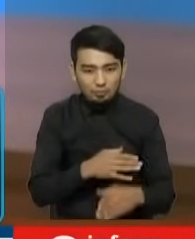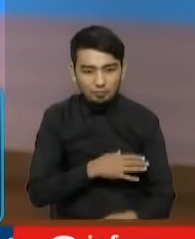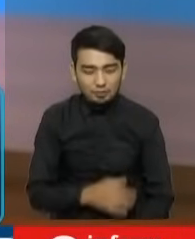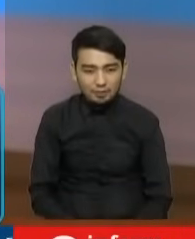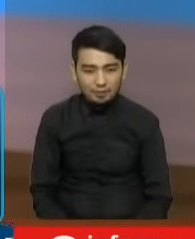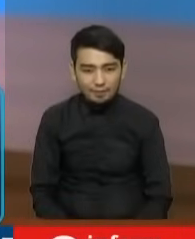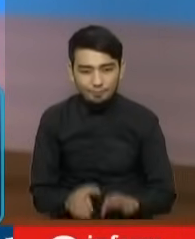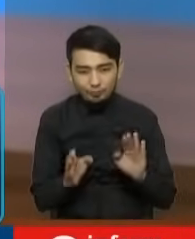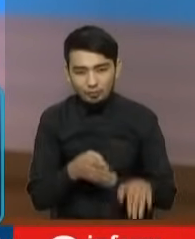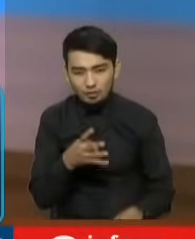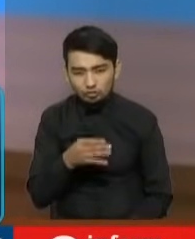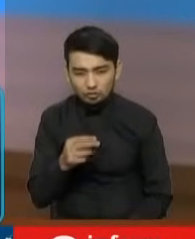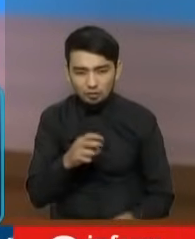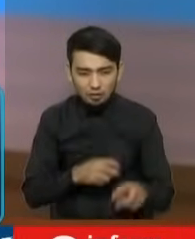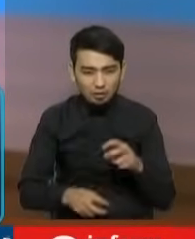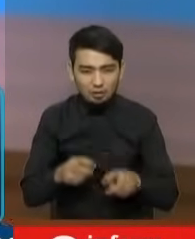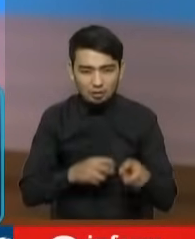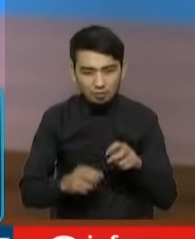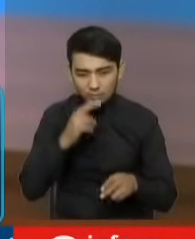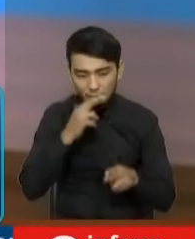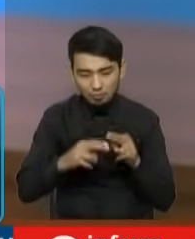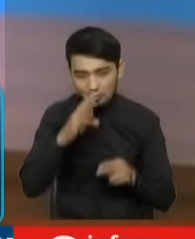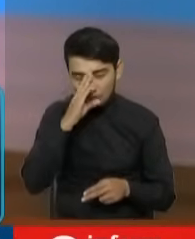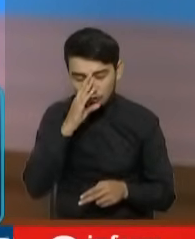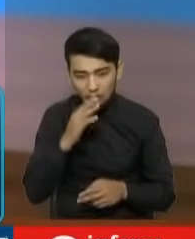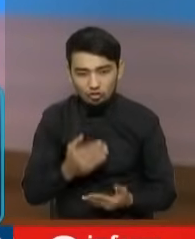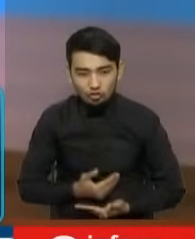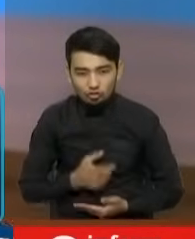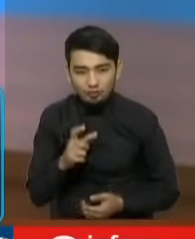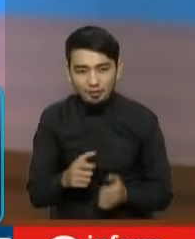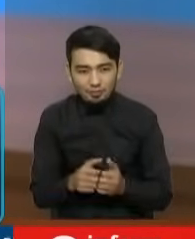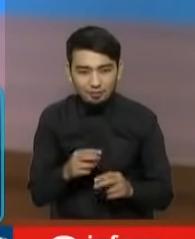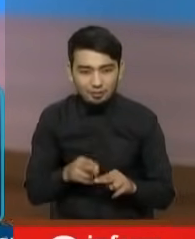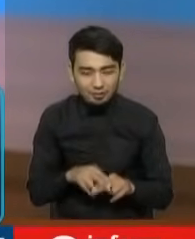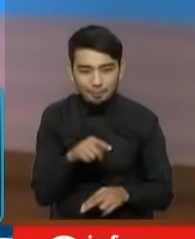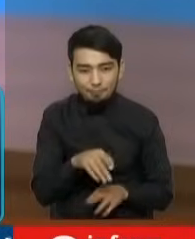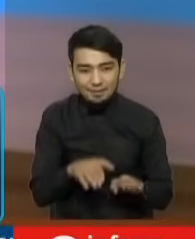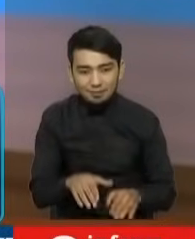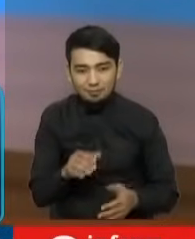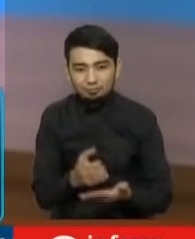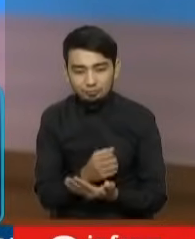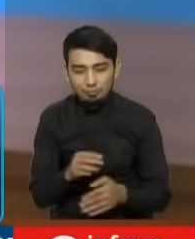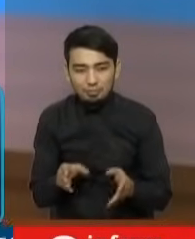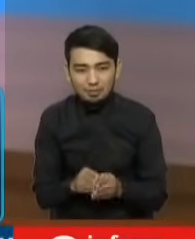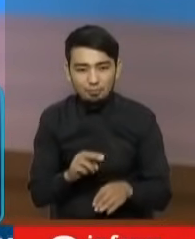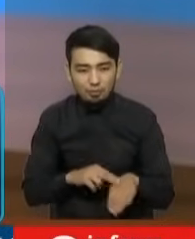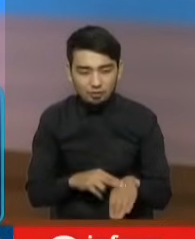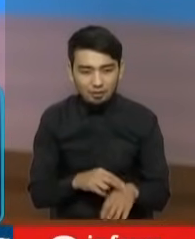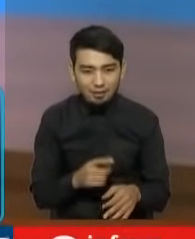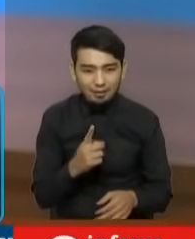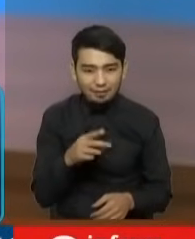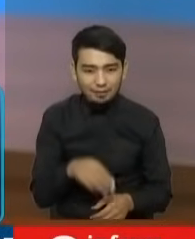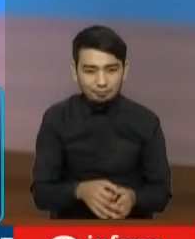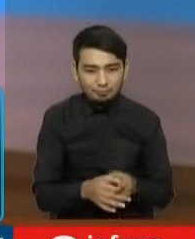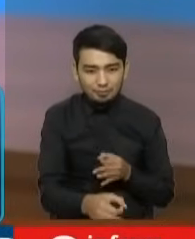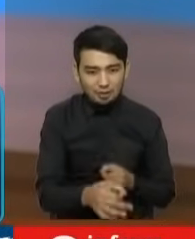Спустя 4 часа поисков пропавшего мальчика обнаружил местный житель совместно с сотрудниками полиции в 1 километре от поселка